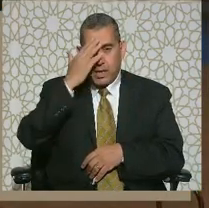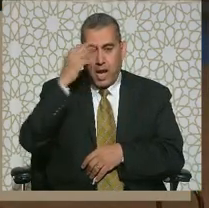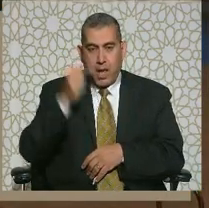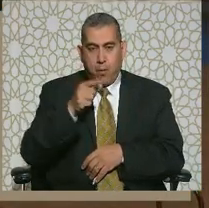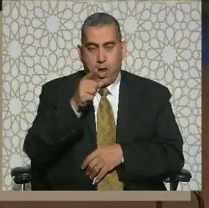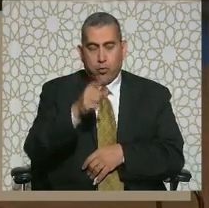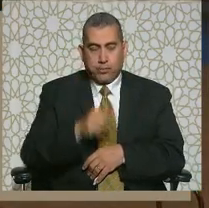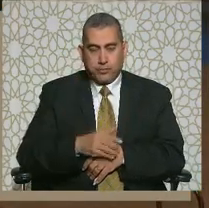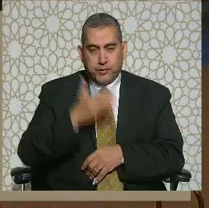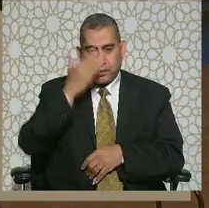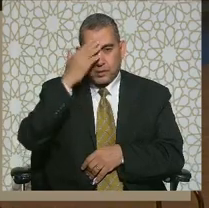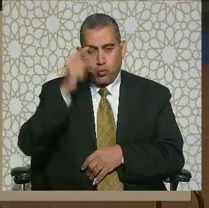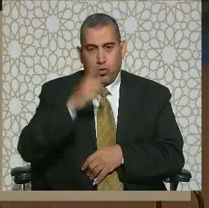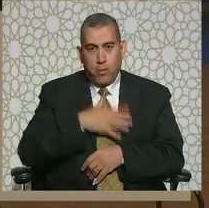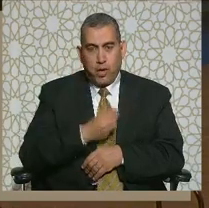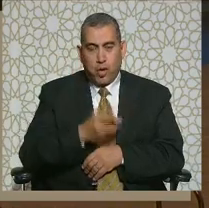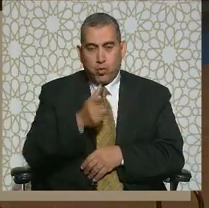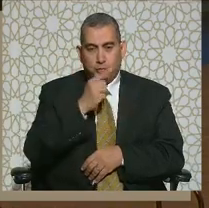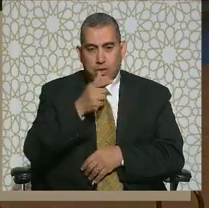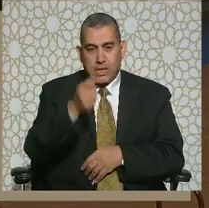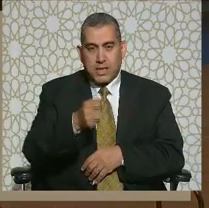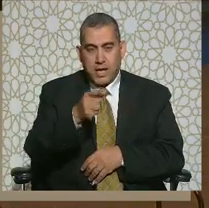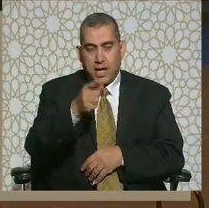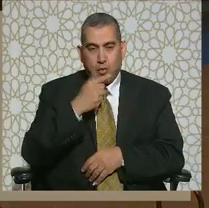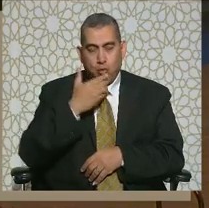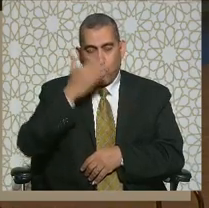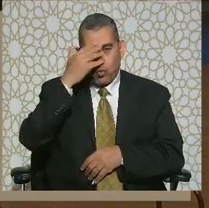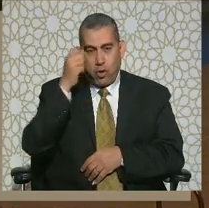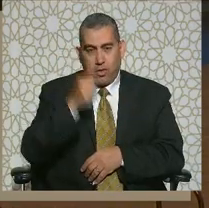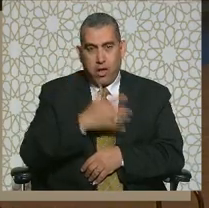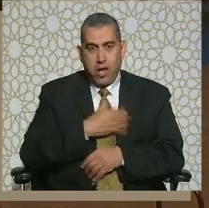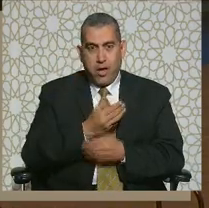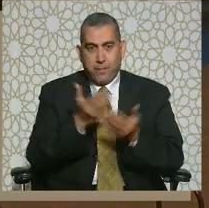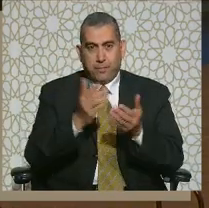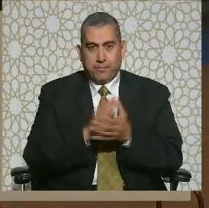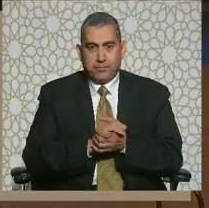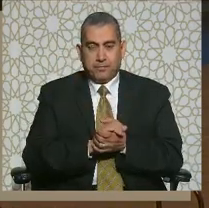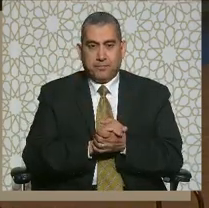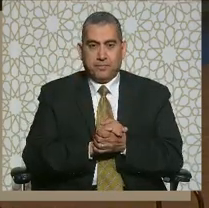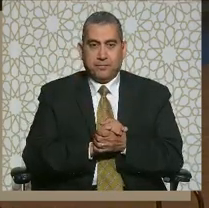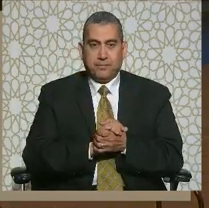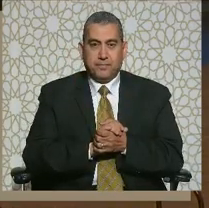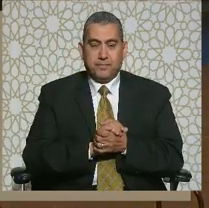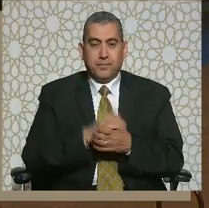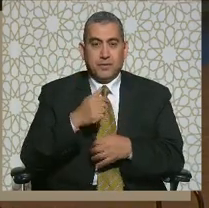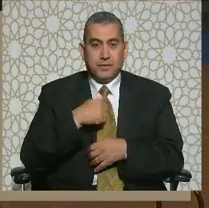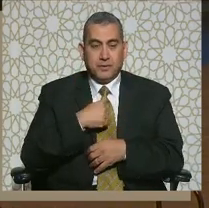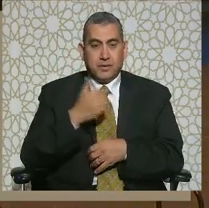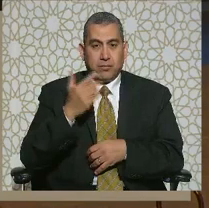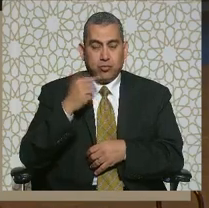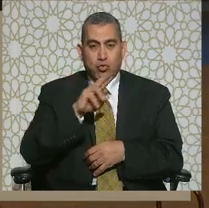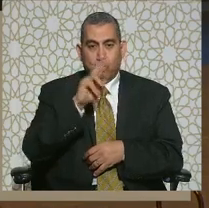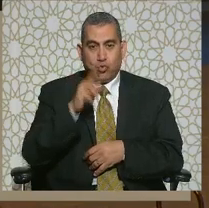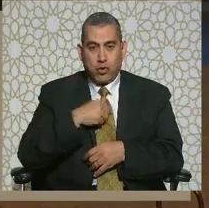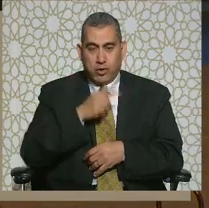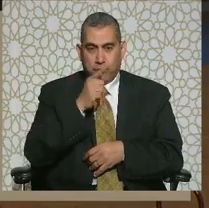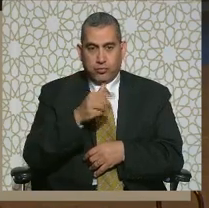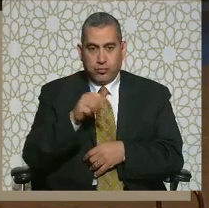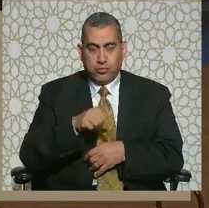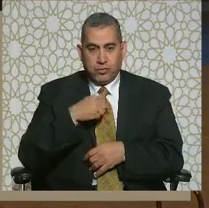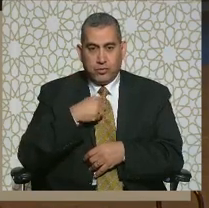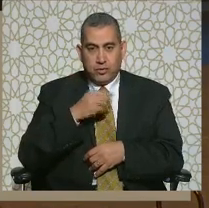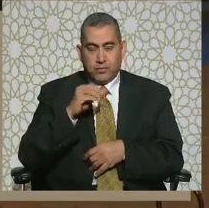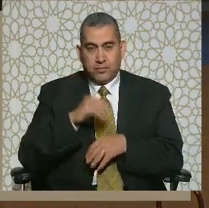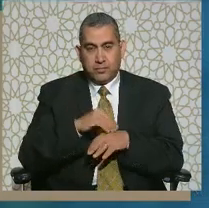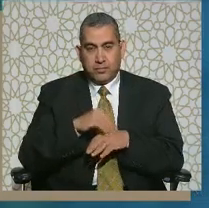وعليكم السلام ورحمه الله وبركاته ازي حضرتك كل سنه وحضرتك طيب وحضرتك طيبه يا فندم الله يبارك في حضرتك انا كان عندي بس سؤال لحضرتك بس انا